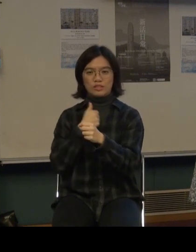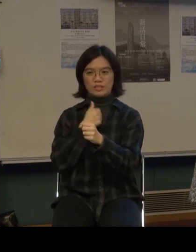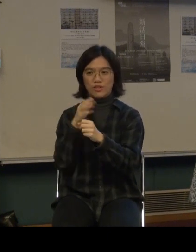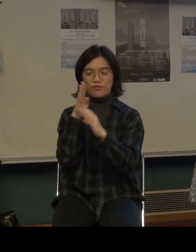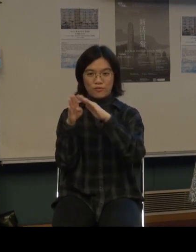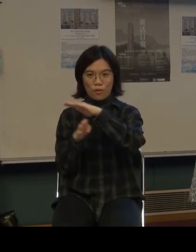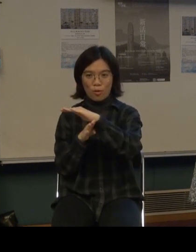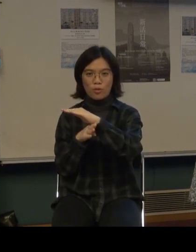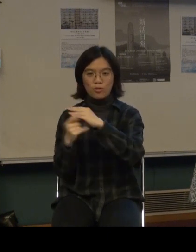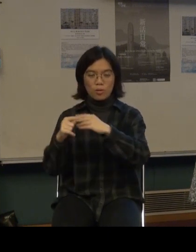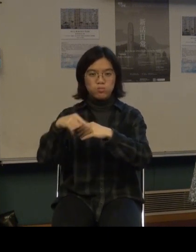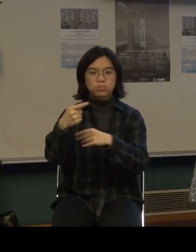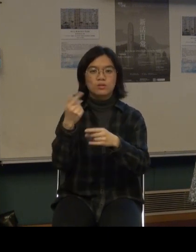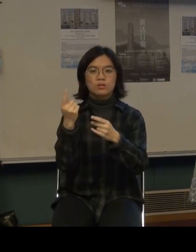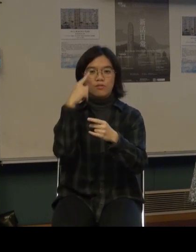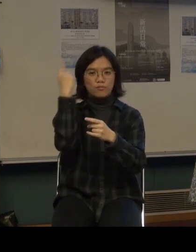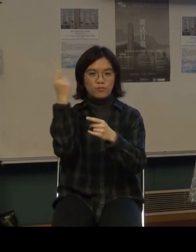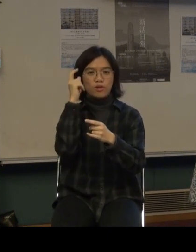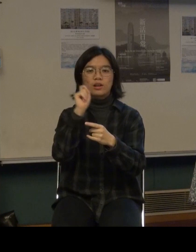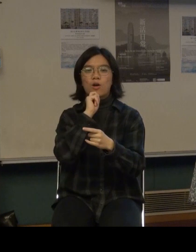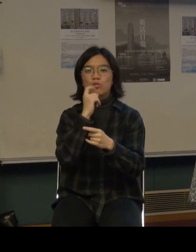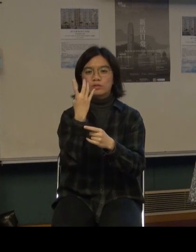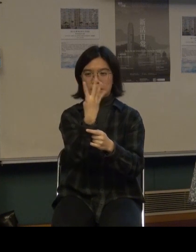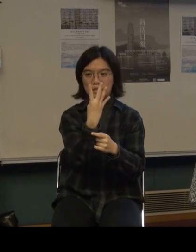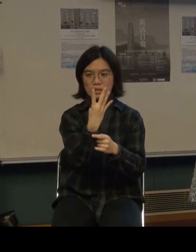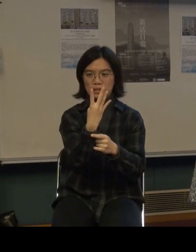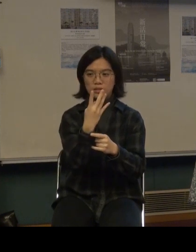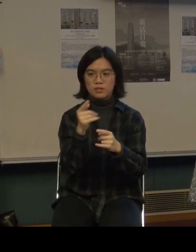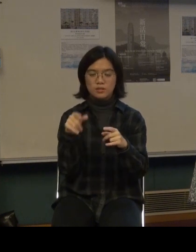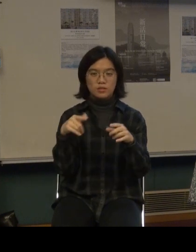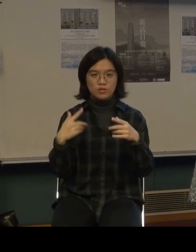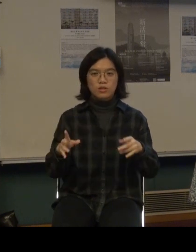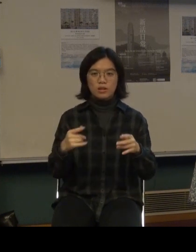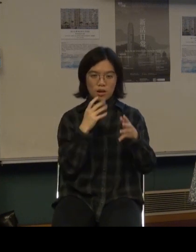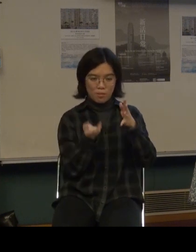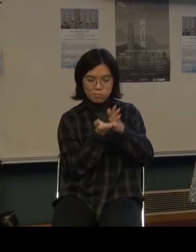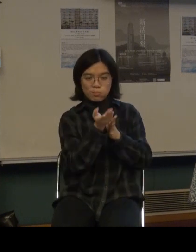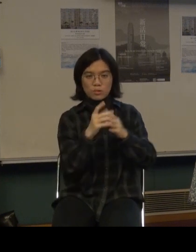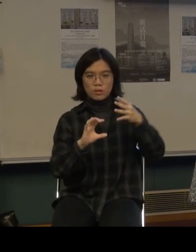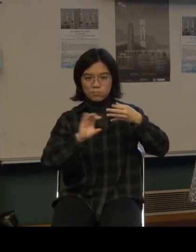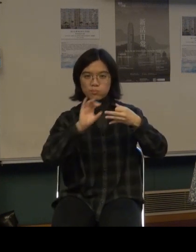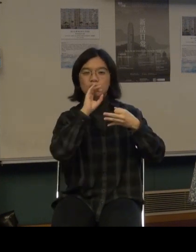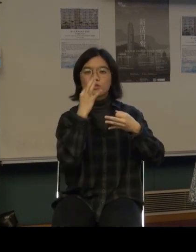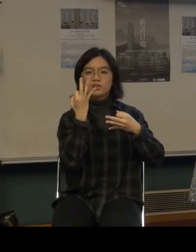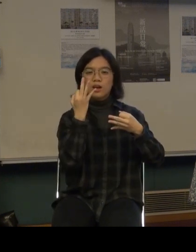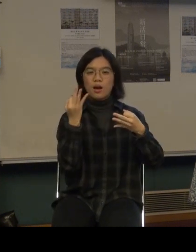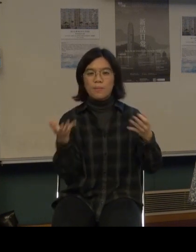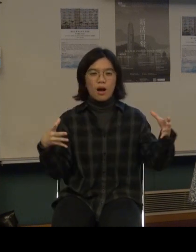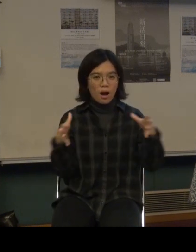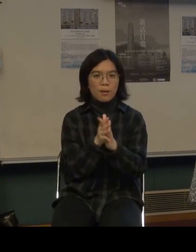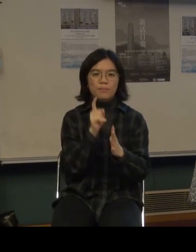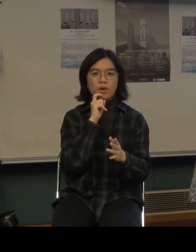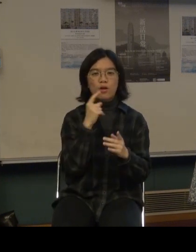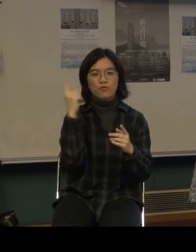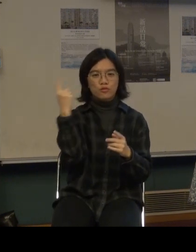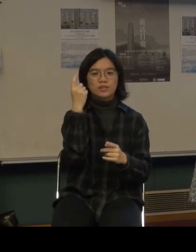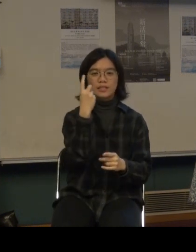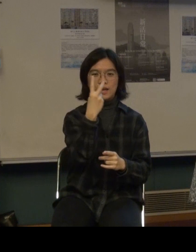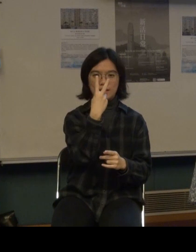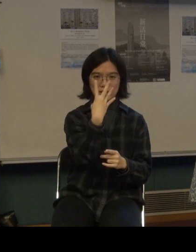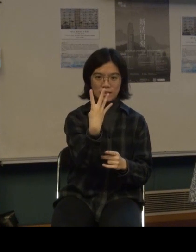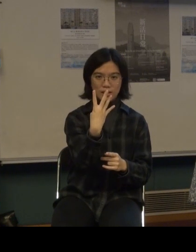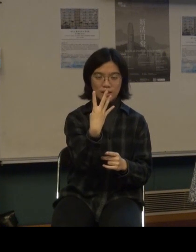三層高，咁所以咧就有24個班房啦。嗱有趣嘅地方咧就係你睇佢個教員室咧，其實佢有兩個校長室嘅，即係佢係一